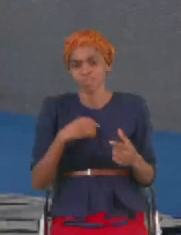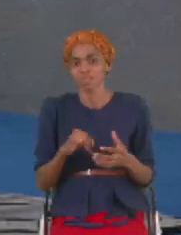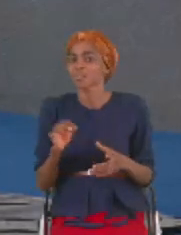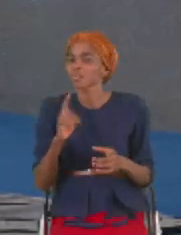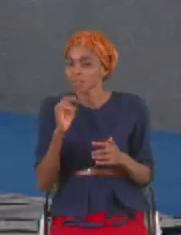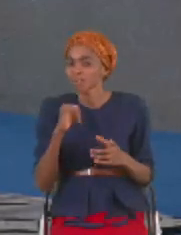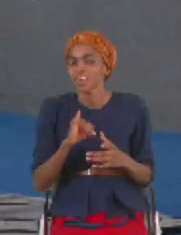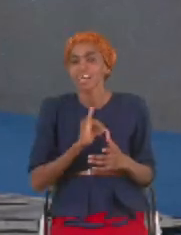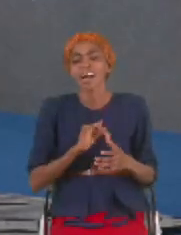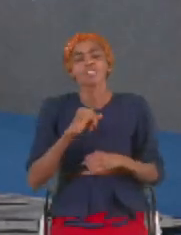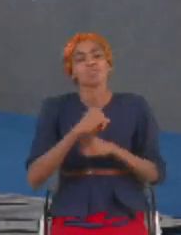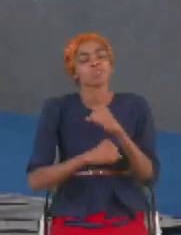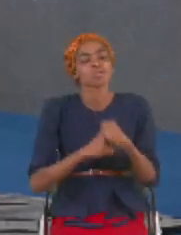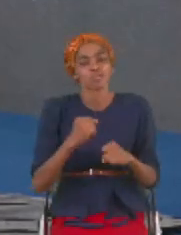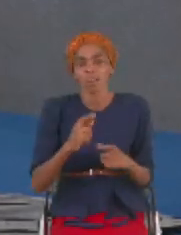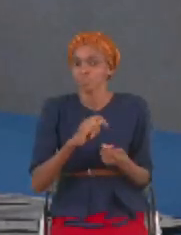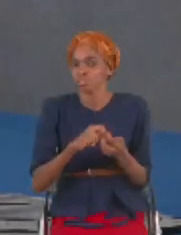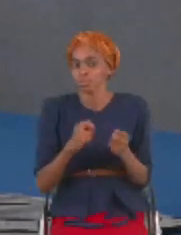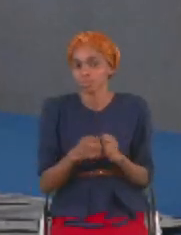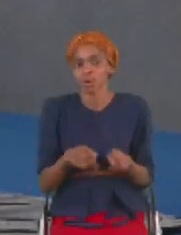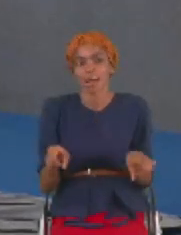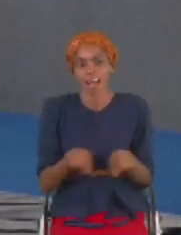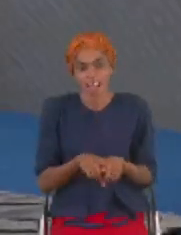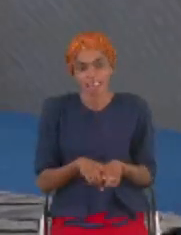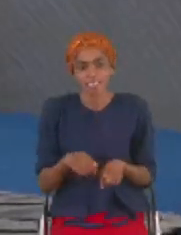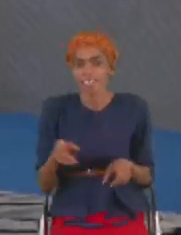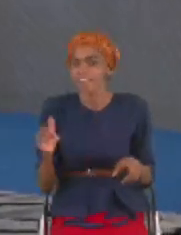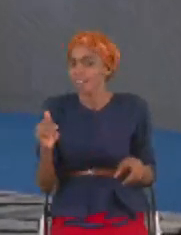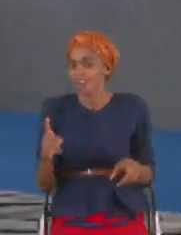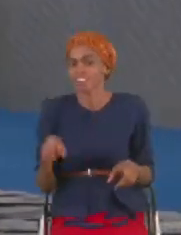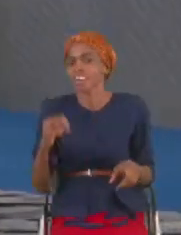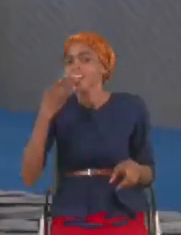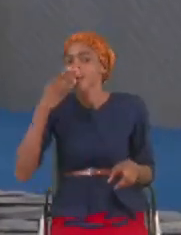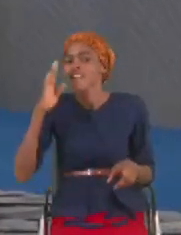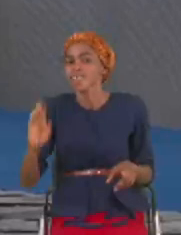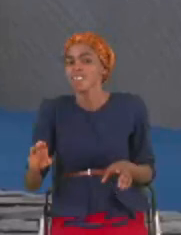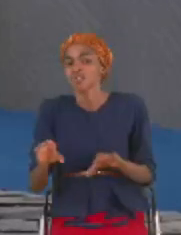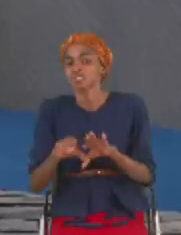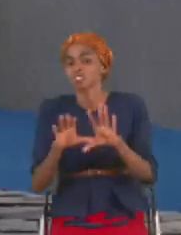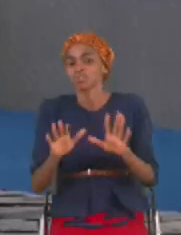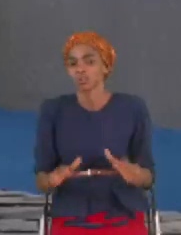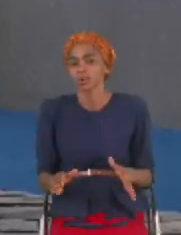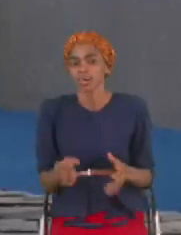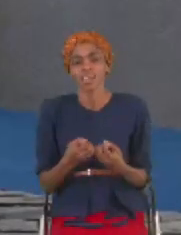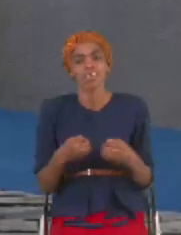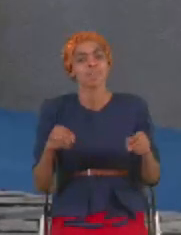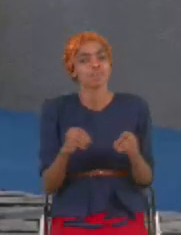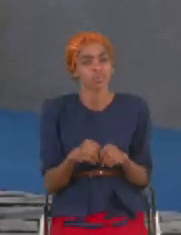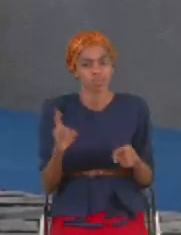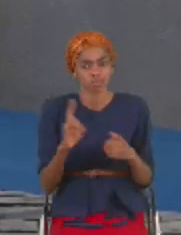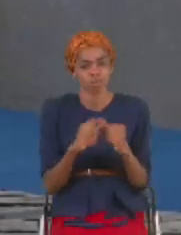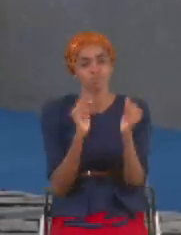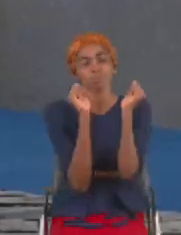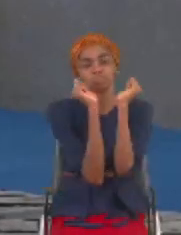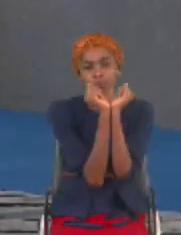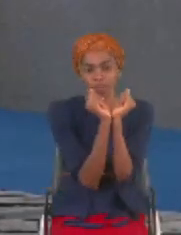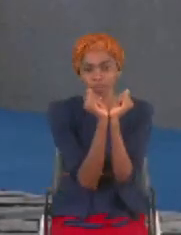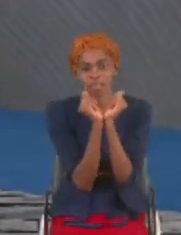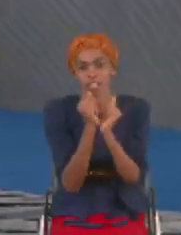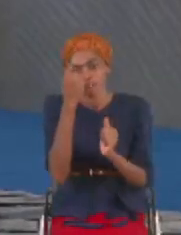pour lequel je souffre jusqu'à trier comme un malfaiteur mais la parole